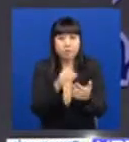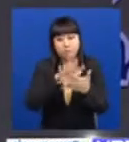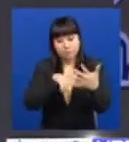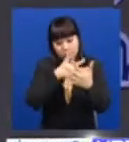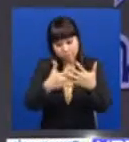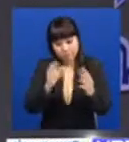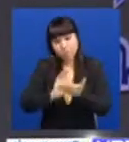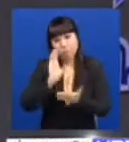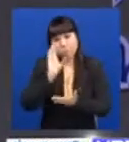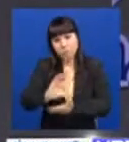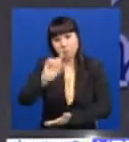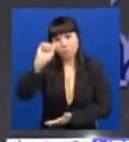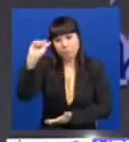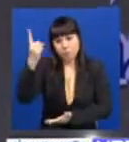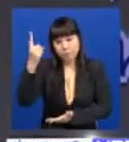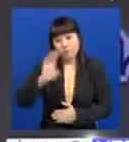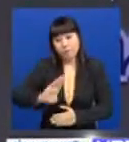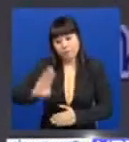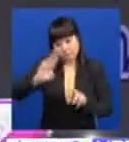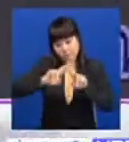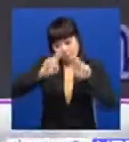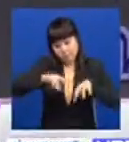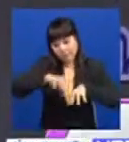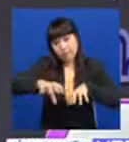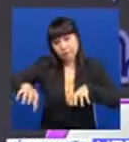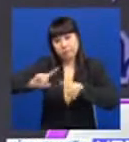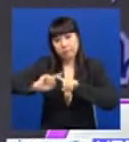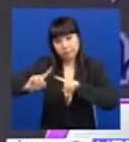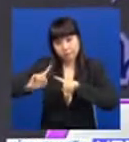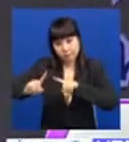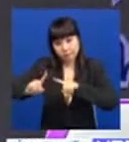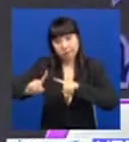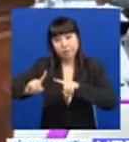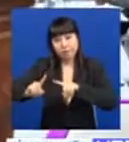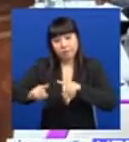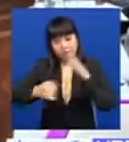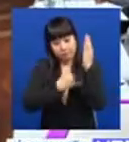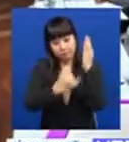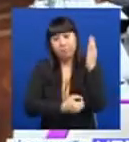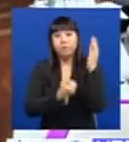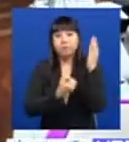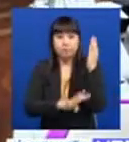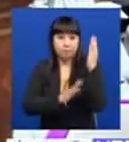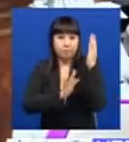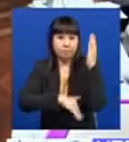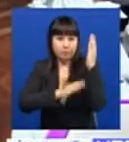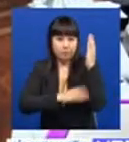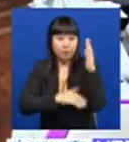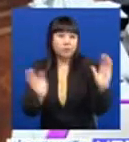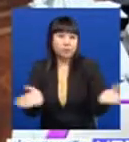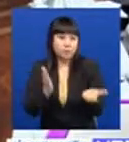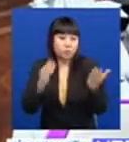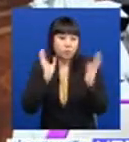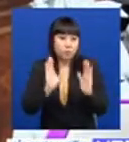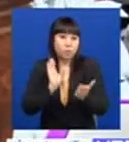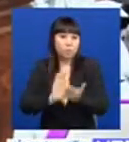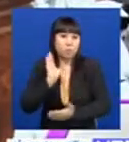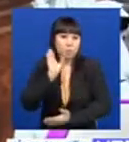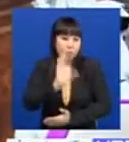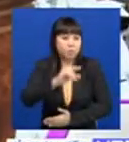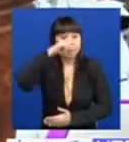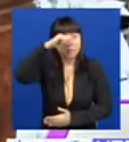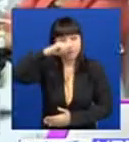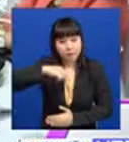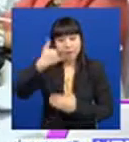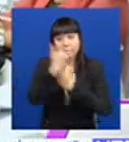ส่งเสริมการลงทุนใหม่แก่ผู้ประกอบการในพื้นที่ 14จังหวัดภาคใต้เพื่อสนับสนุนนักลงทุนทั้งไทย